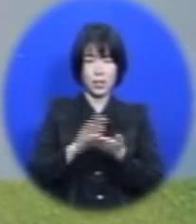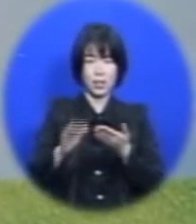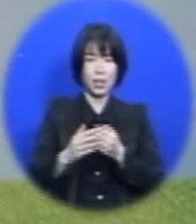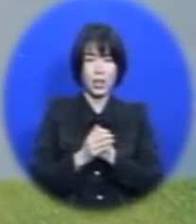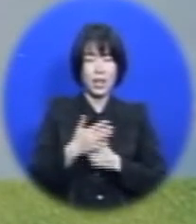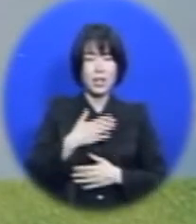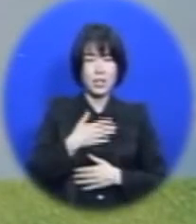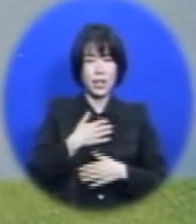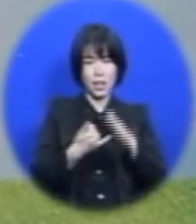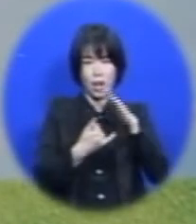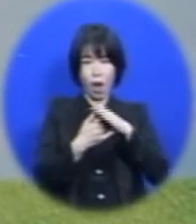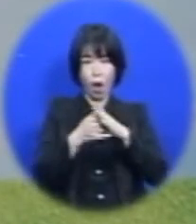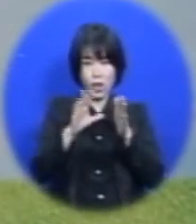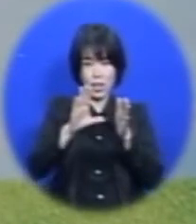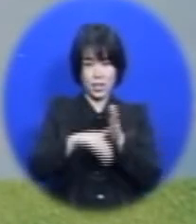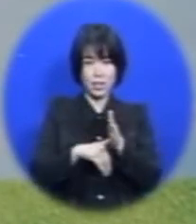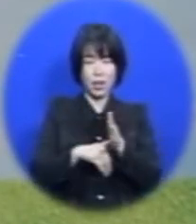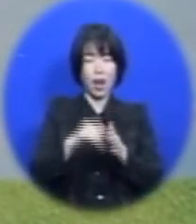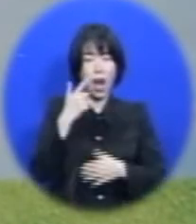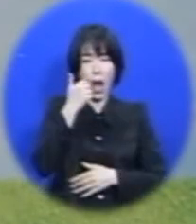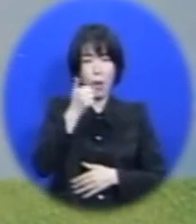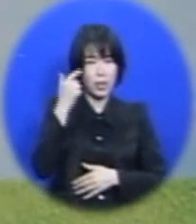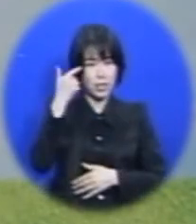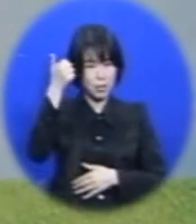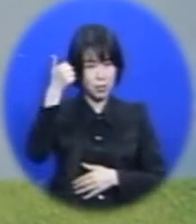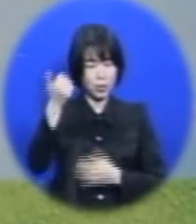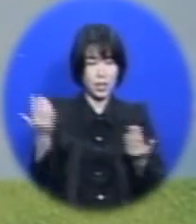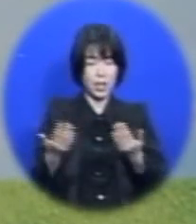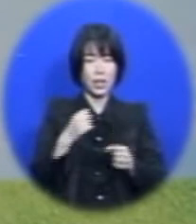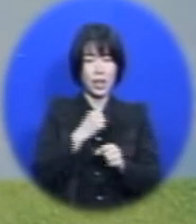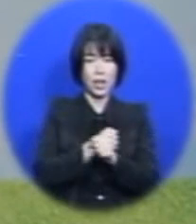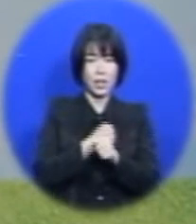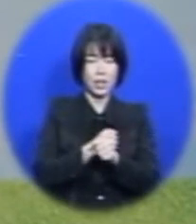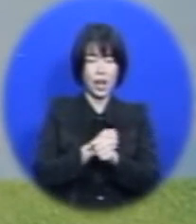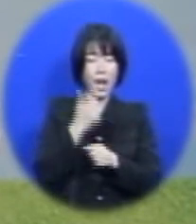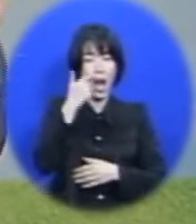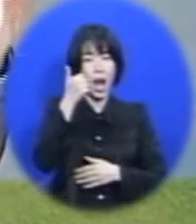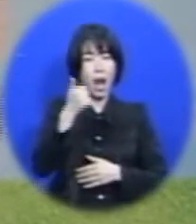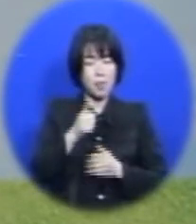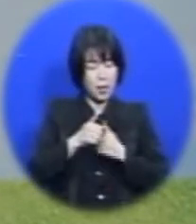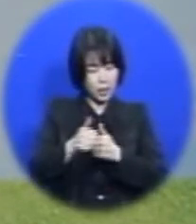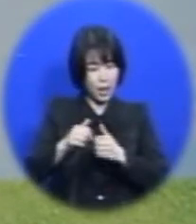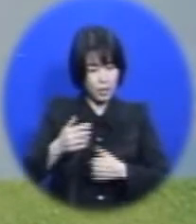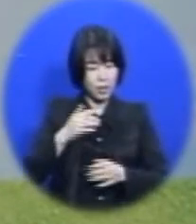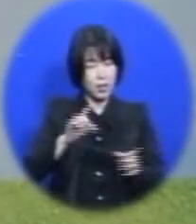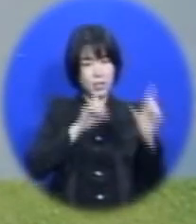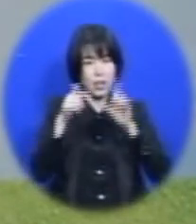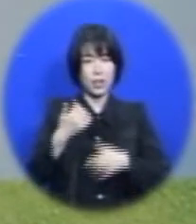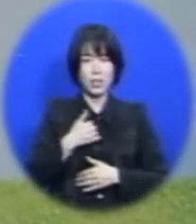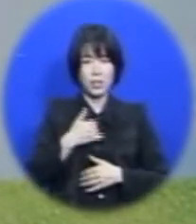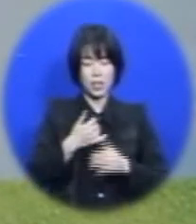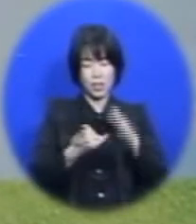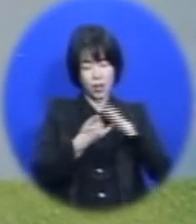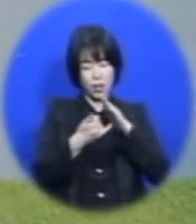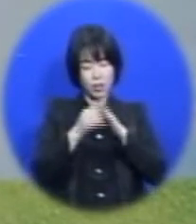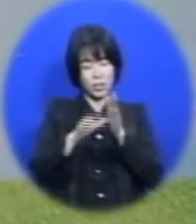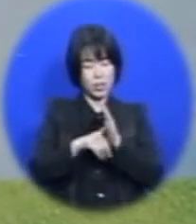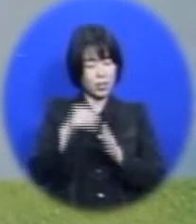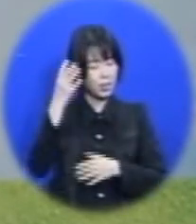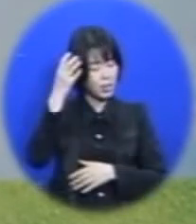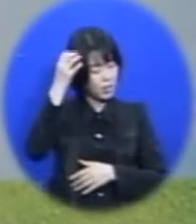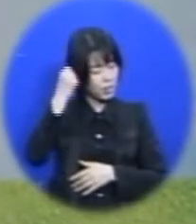저의 어린 시절 아버님이 목회하시면서 그 아버님 따라서 살았던 제 어린 시절을 가만히 지금